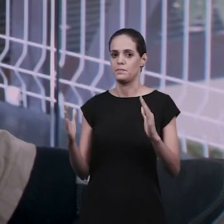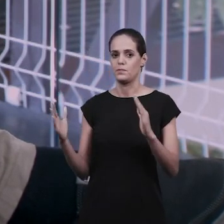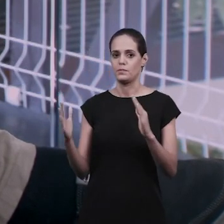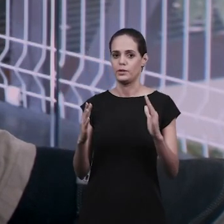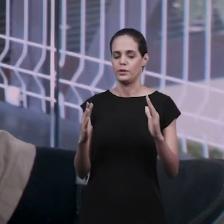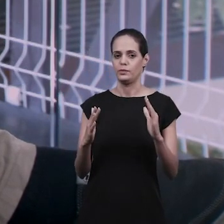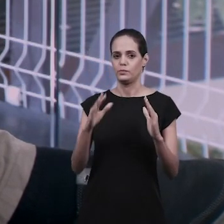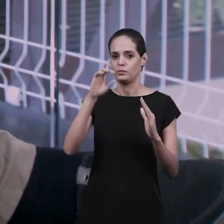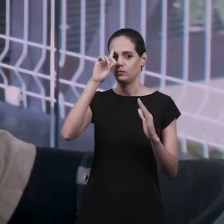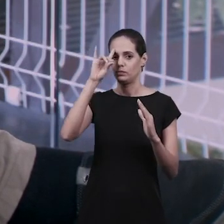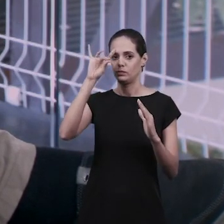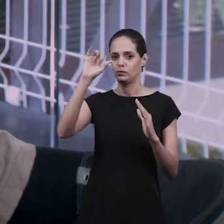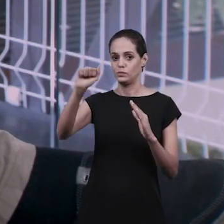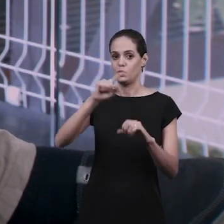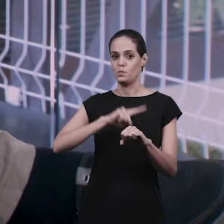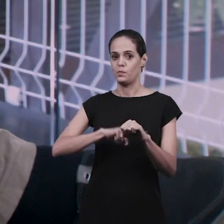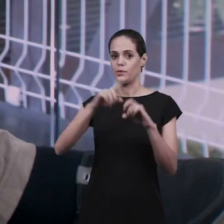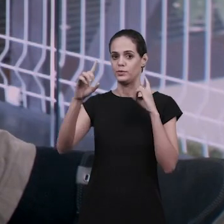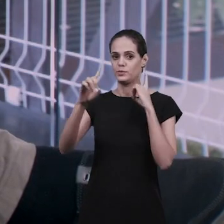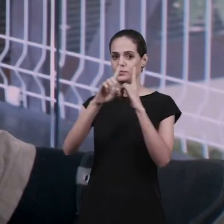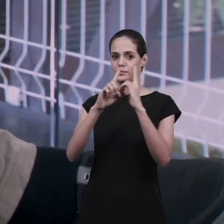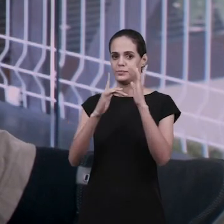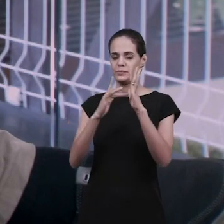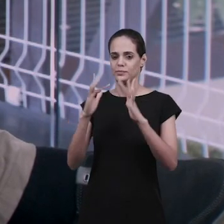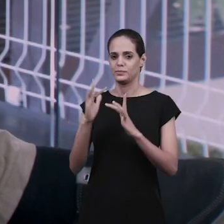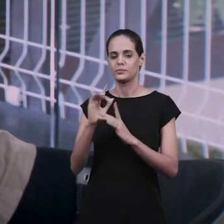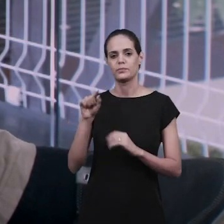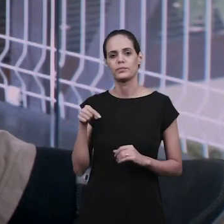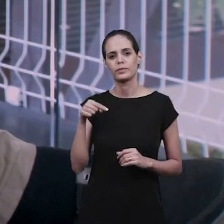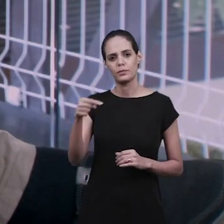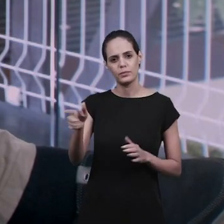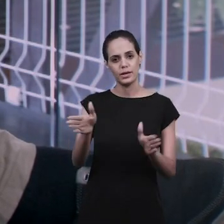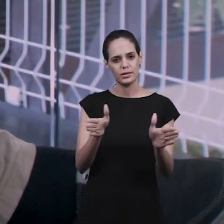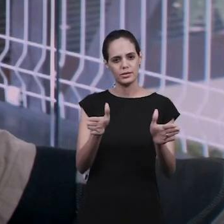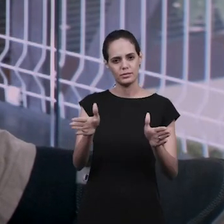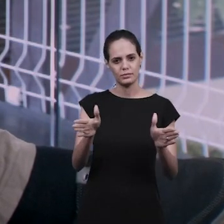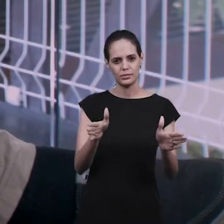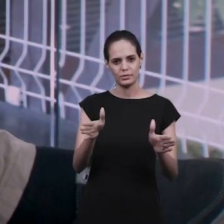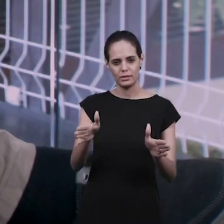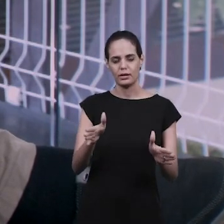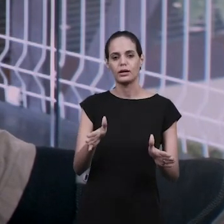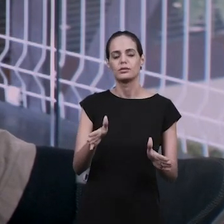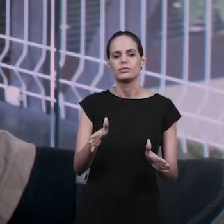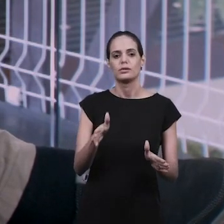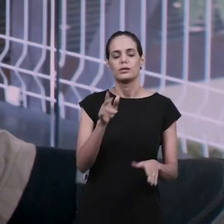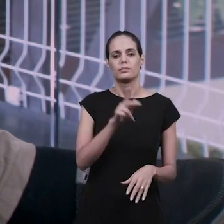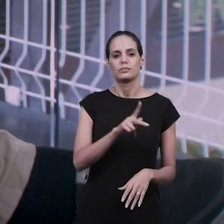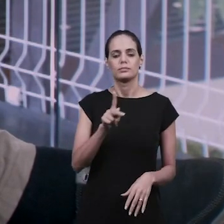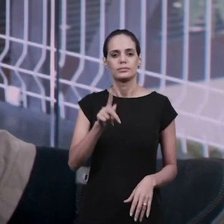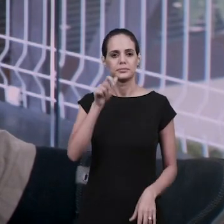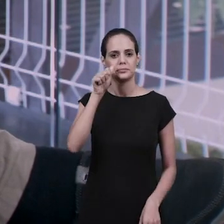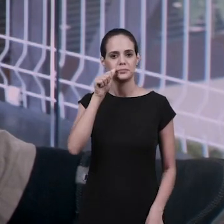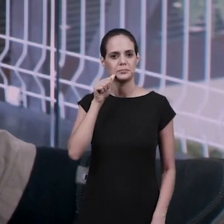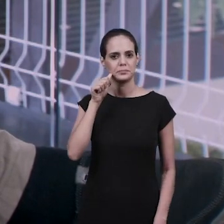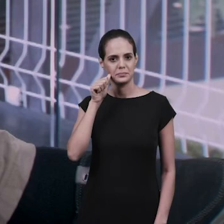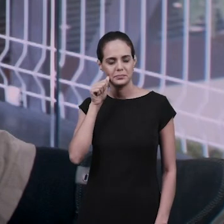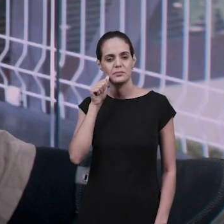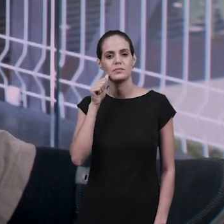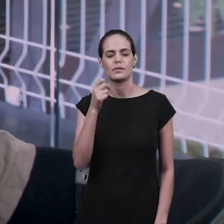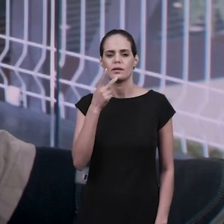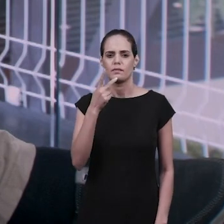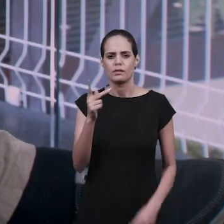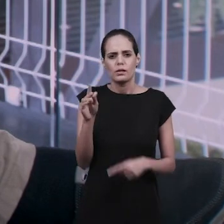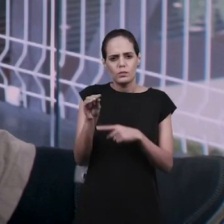de la rencontre avec le Seigneur Jésus. Juste après, dans le volet accessibilité, la docteure Maria Amine va nous parler sur le